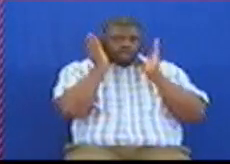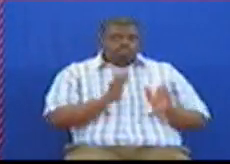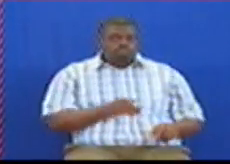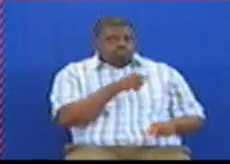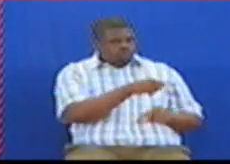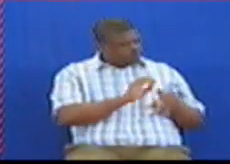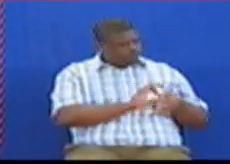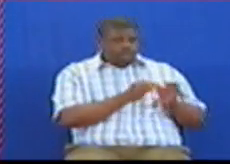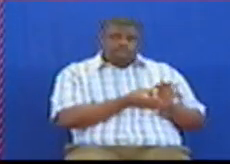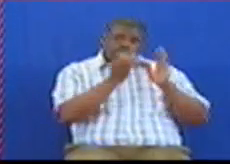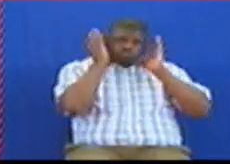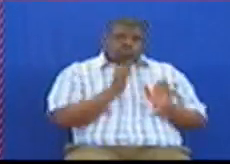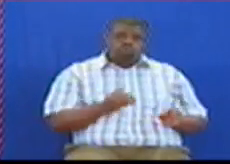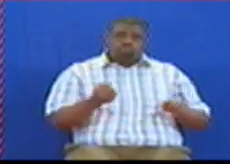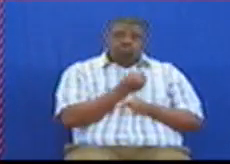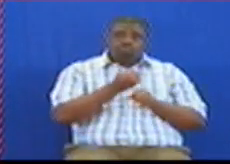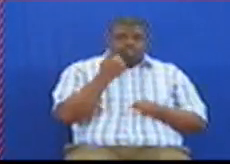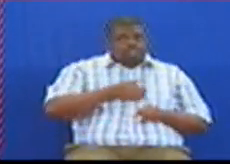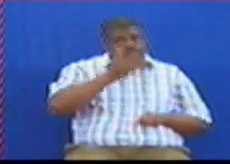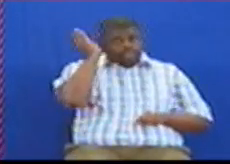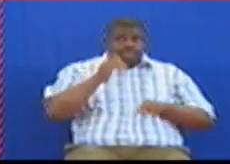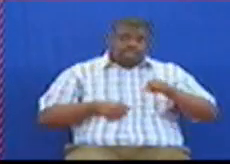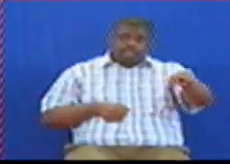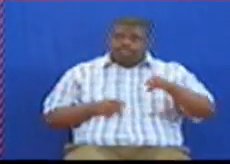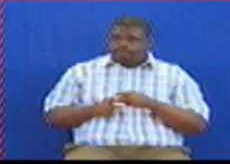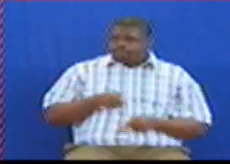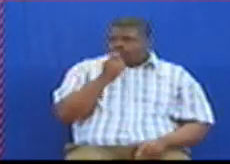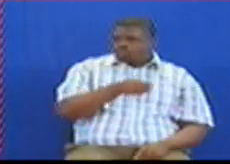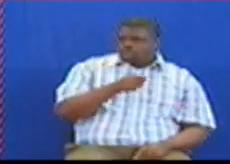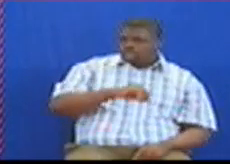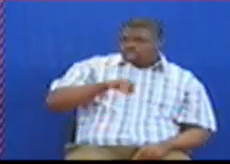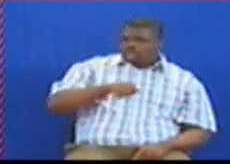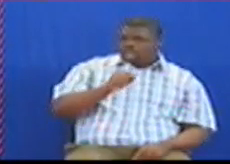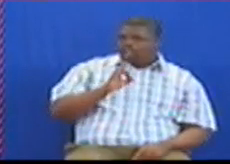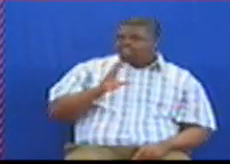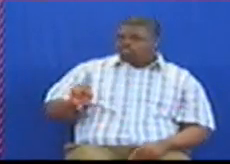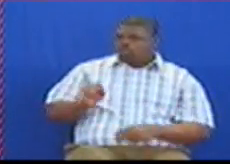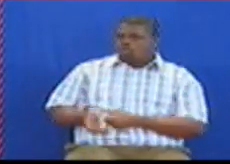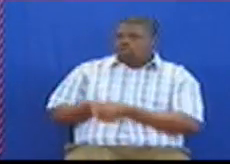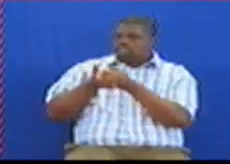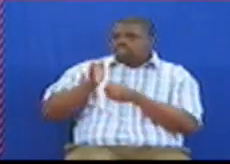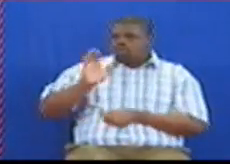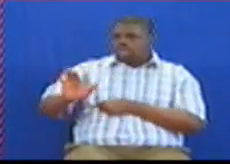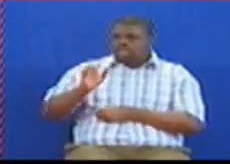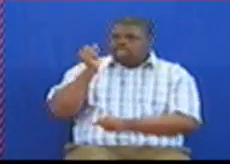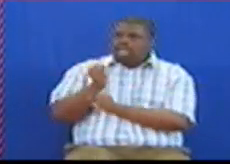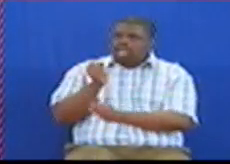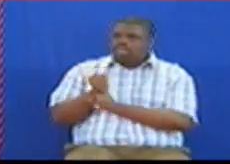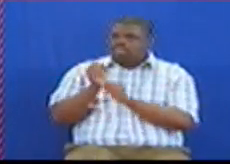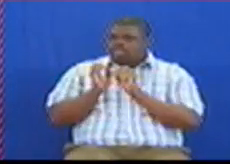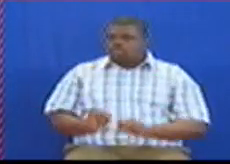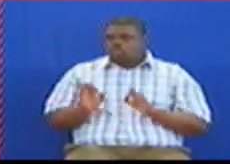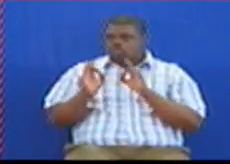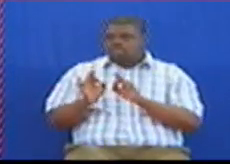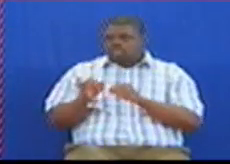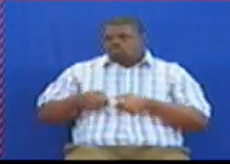mratibu mkuu wa shughuli za serikali, lakini mpongeze sana Mheshimiwa Jafo na wasaidizi wake. mnafanya kazi nzuri. Mheshimiwa Jafo